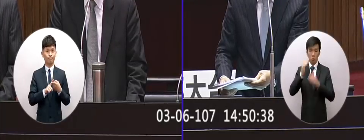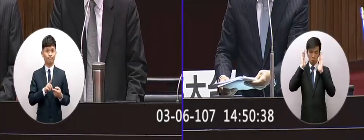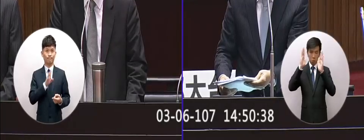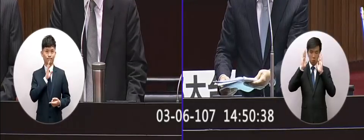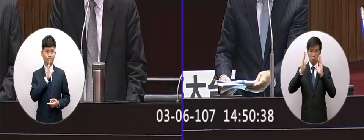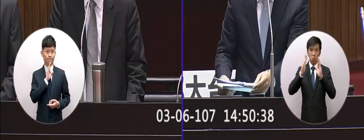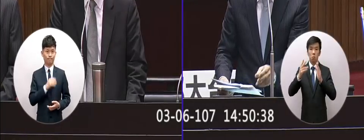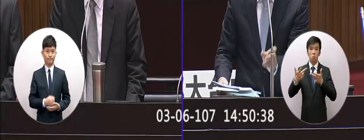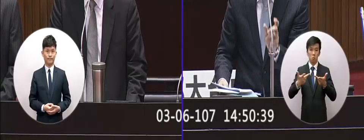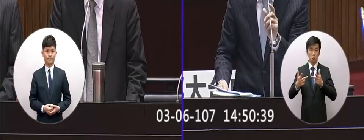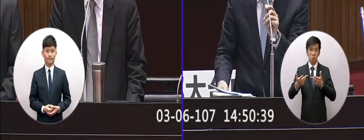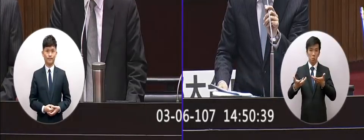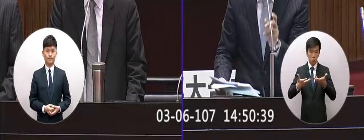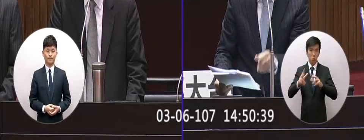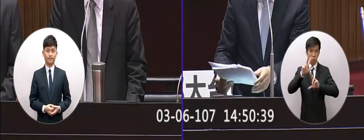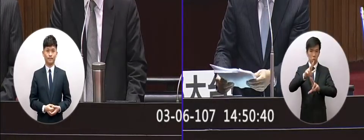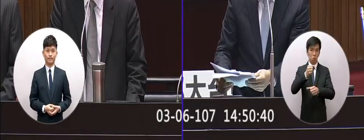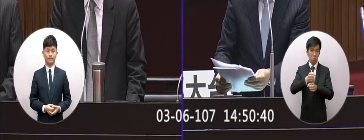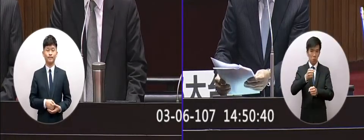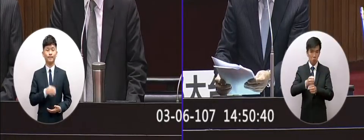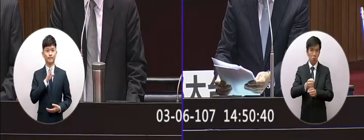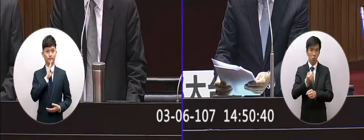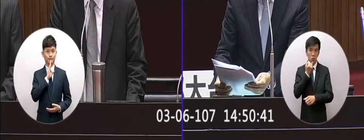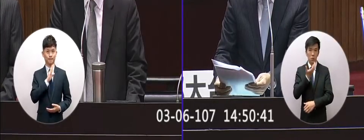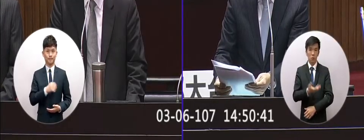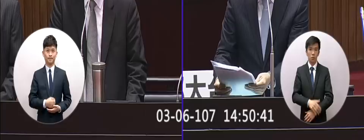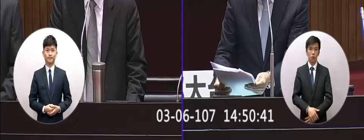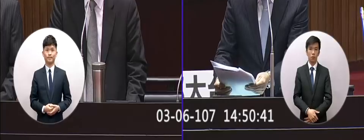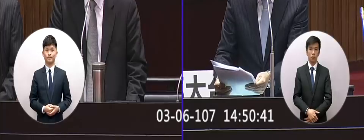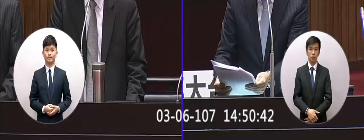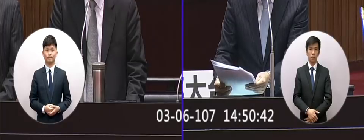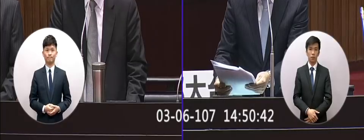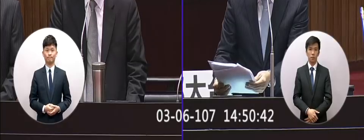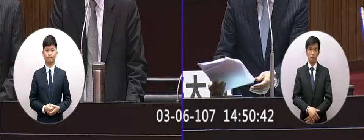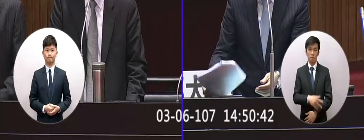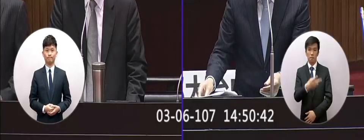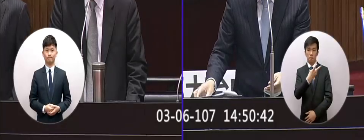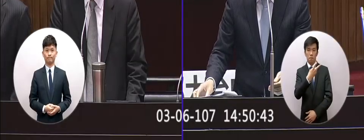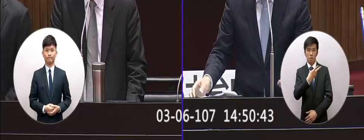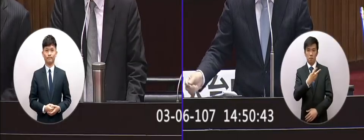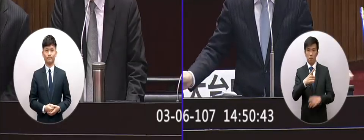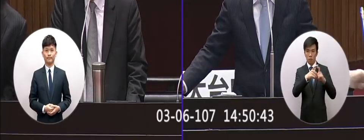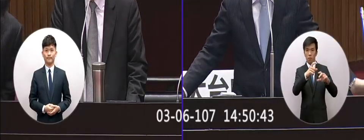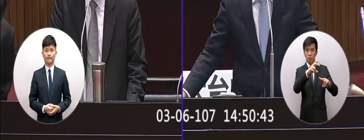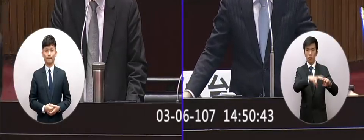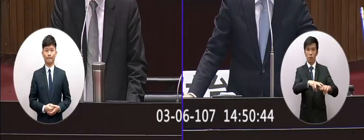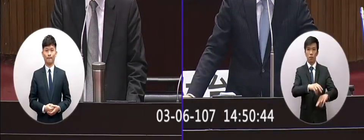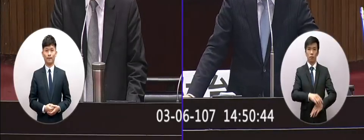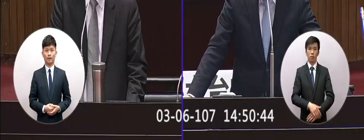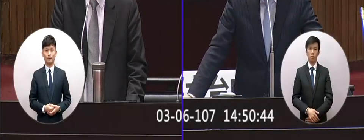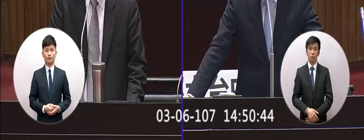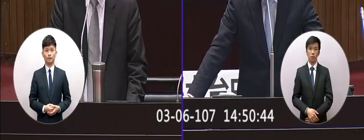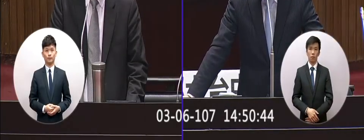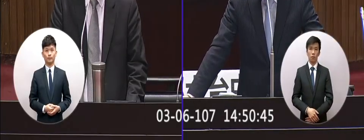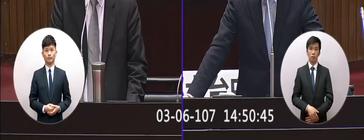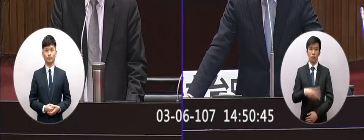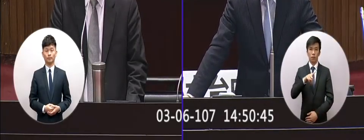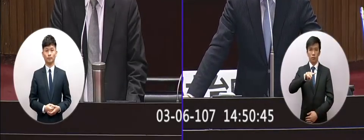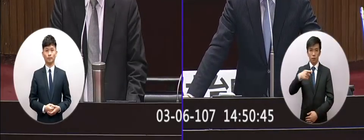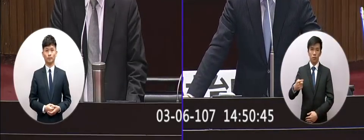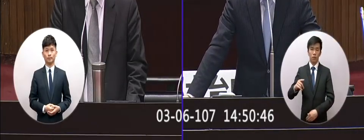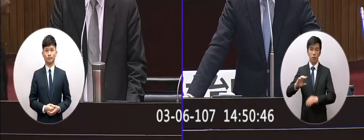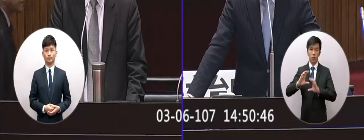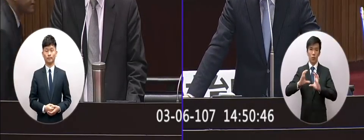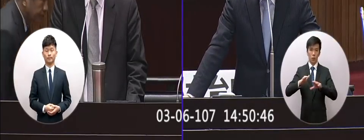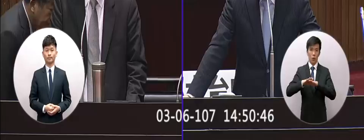来思考这件事情啦，可以吗？ 是， 好不好？好，两位请回 再过来是一样跟国安有关哦。刚